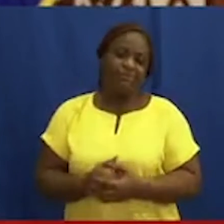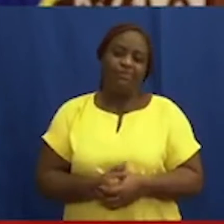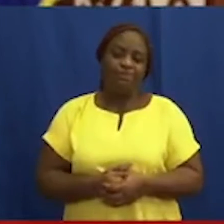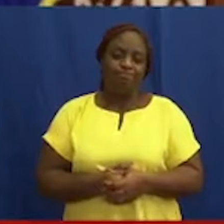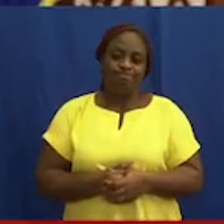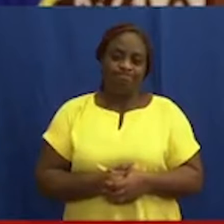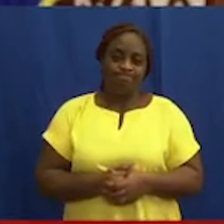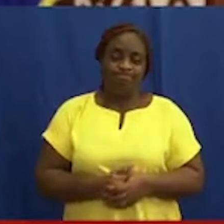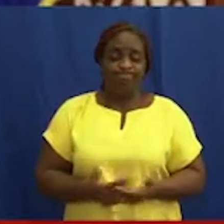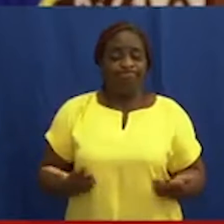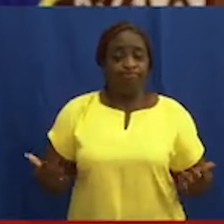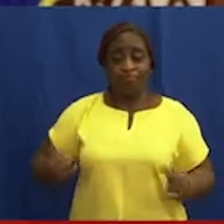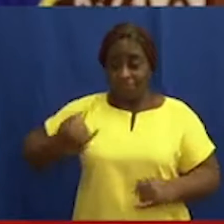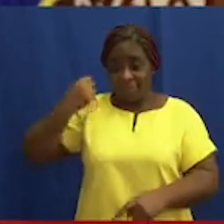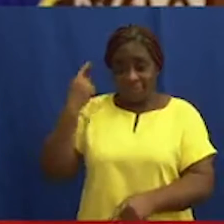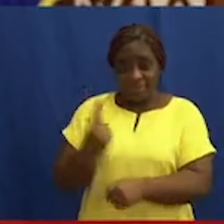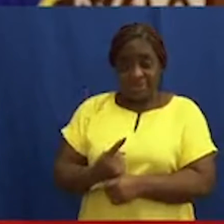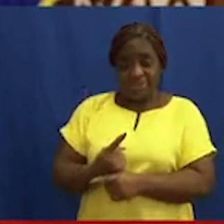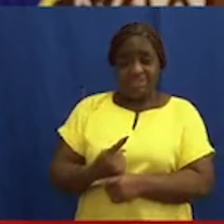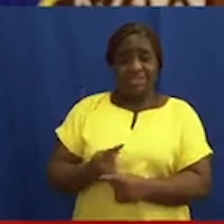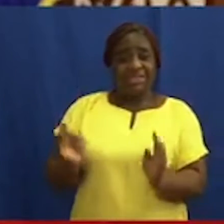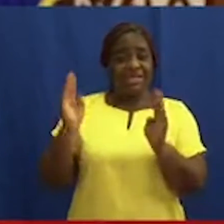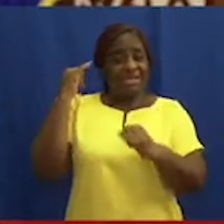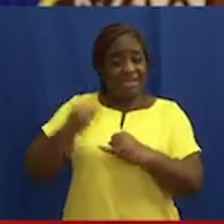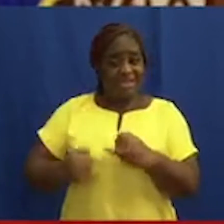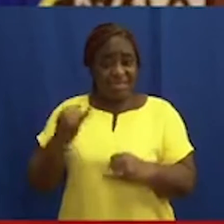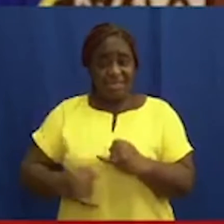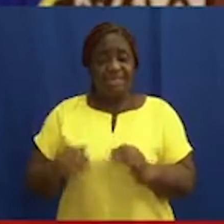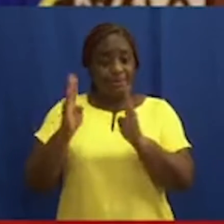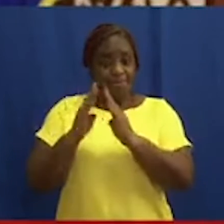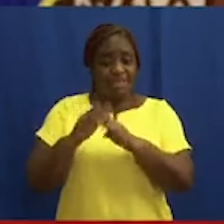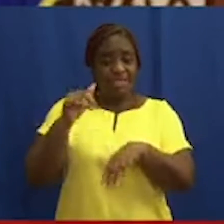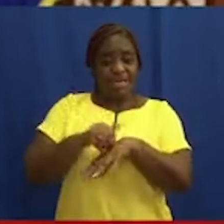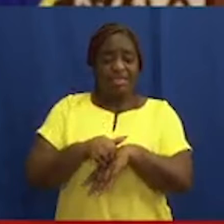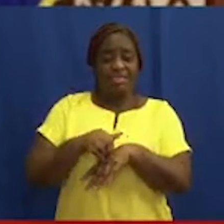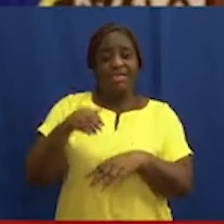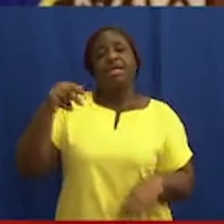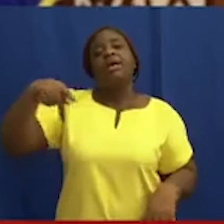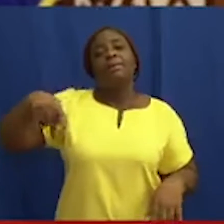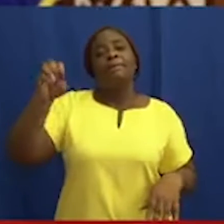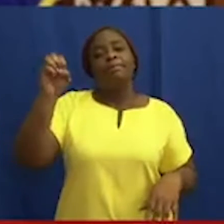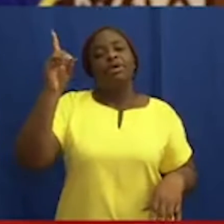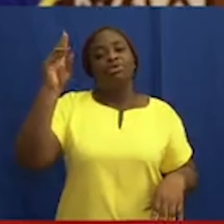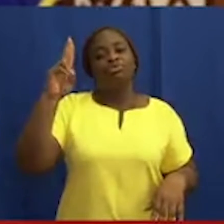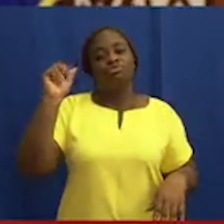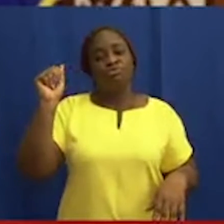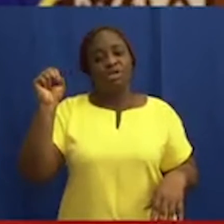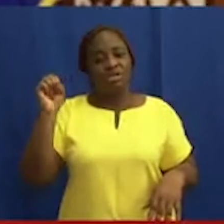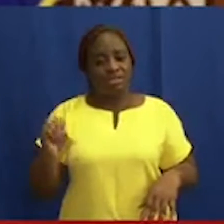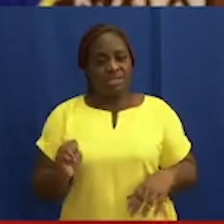dauka zai tallaka ne akan mu duka domin tattalin arzikin kasar Ghana yana dogaro